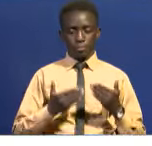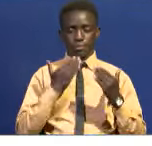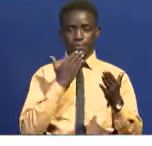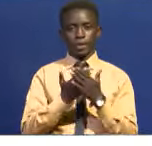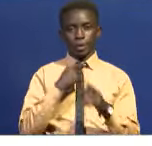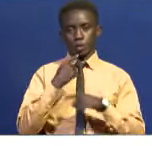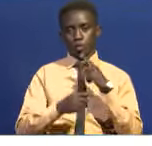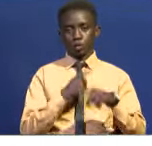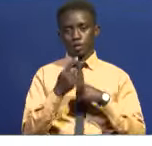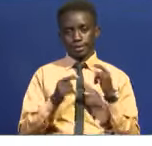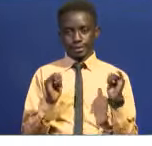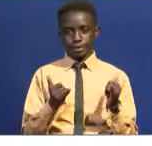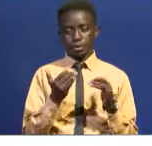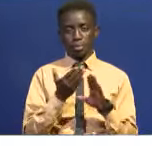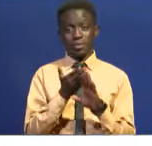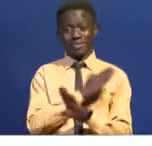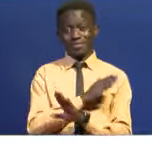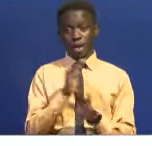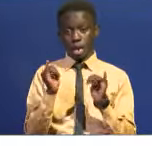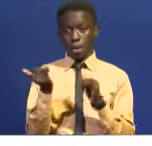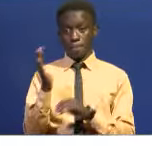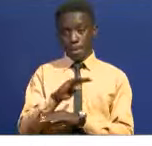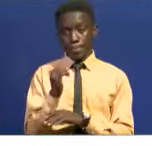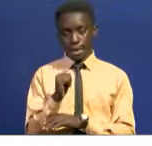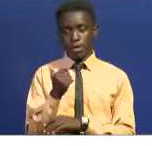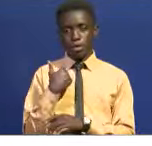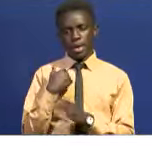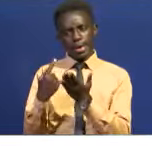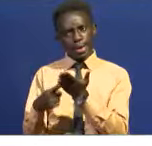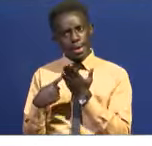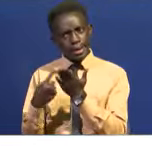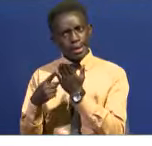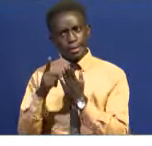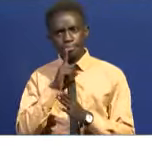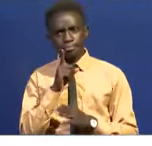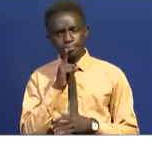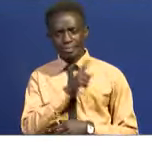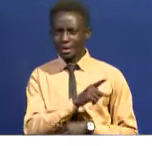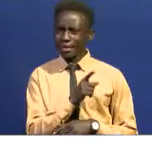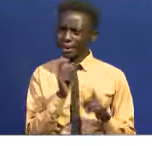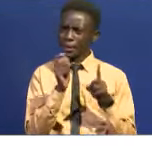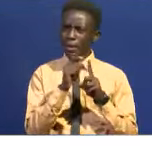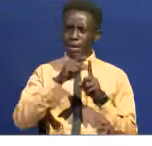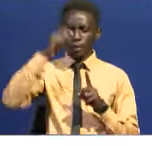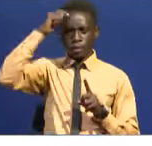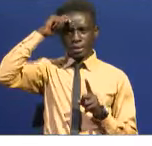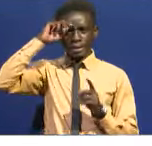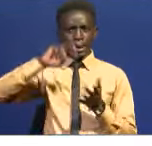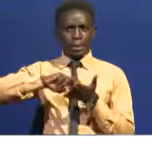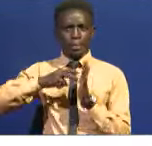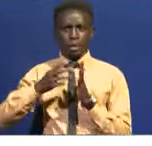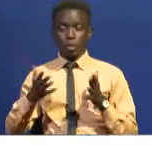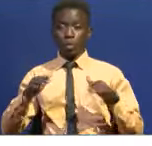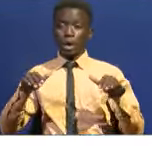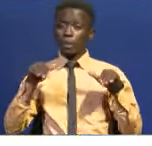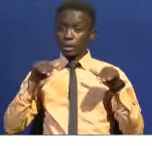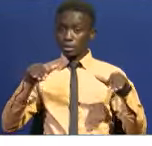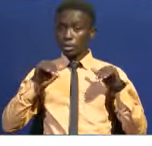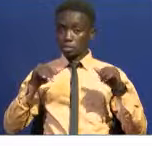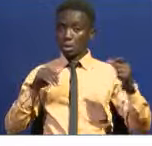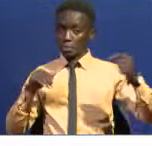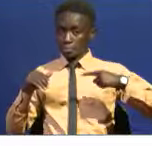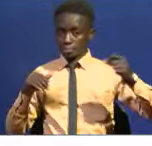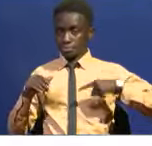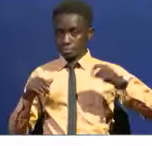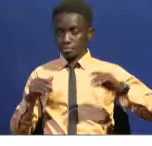tulikuwa tunazungumza na Balo kuhusiana na medali asiye na muamana haaminiwi, na tunasubiri tu kusoma jumbe zenu